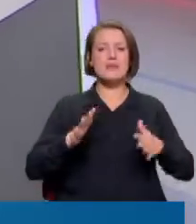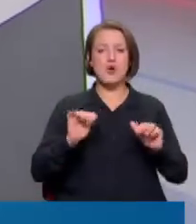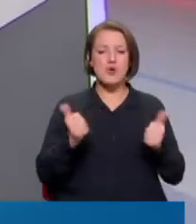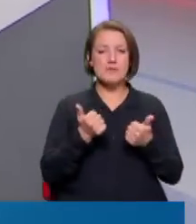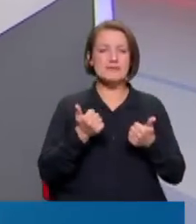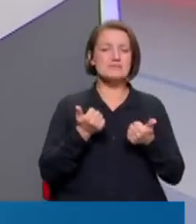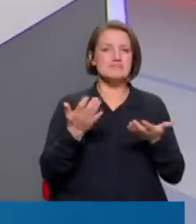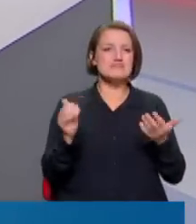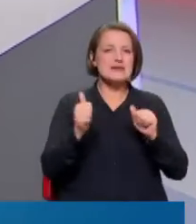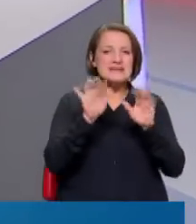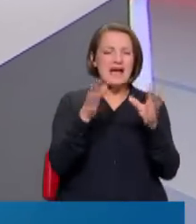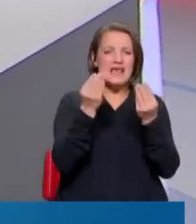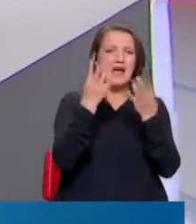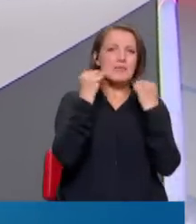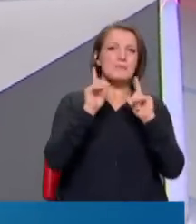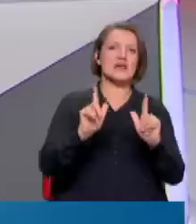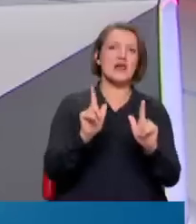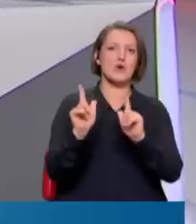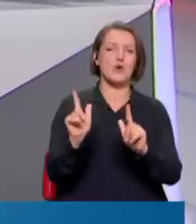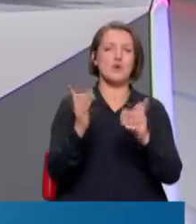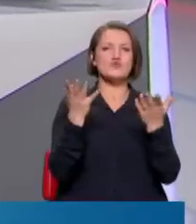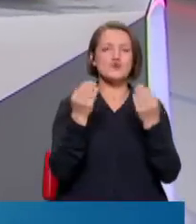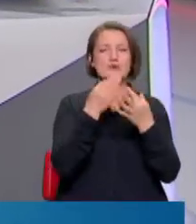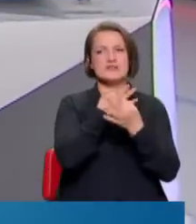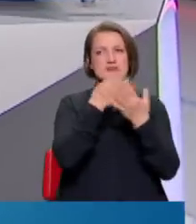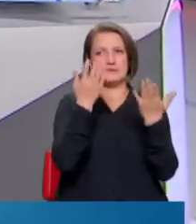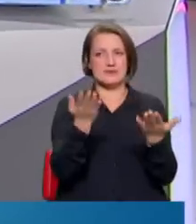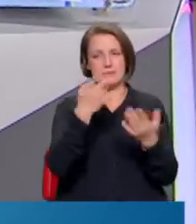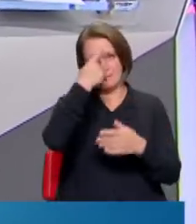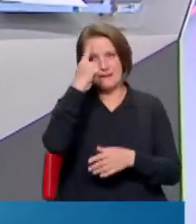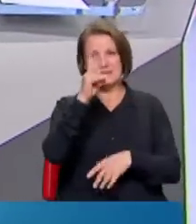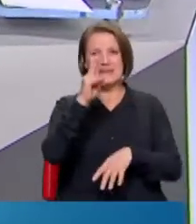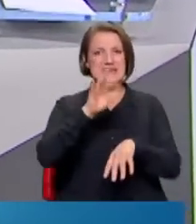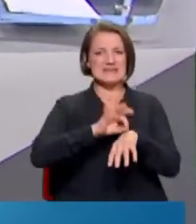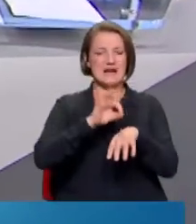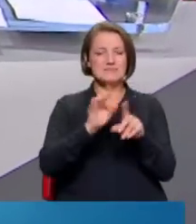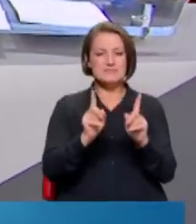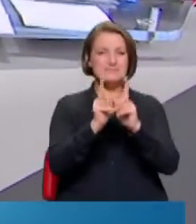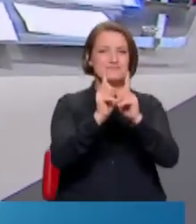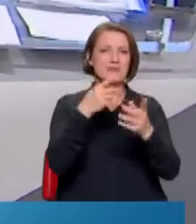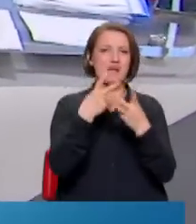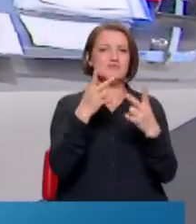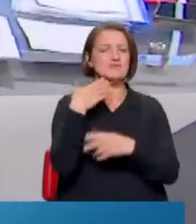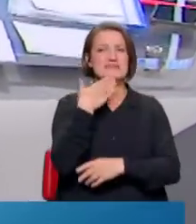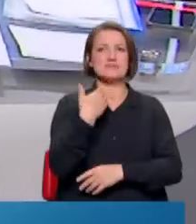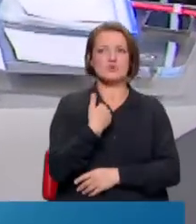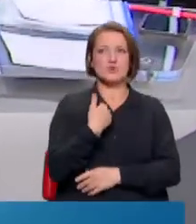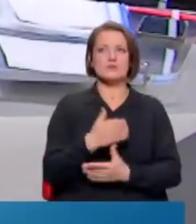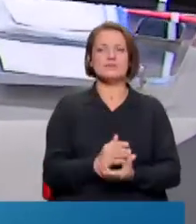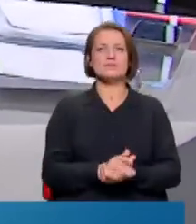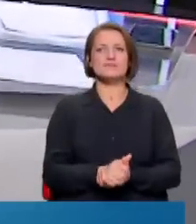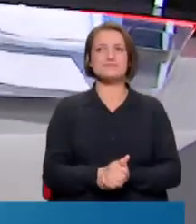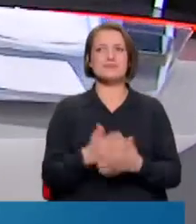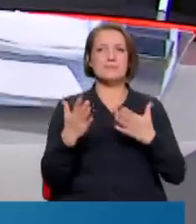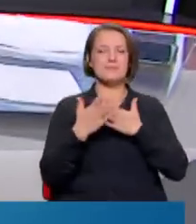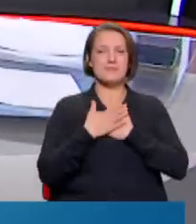kıymetini daha iyi anlamamız gerekiyor artık Evet çok te ederim belki bir ik dakikada bunu açıklama fırsatı bulurum